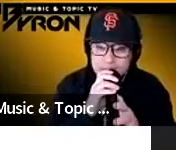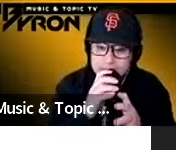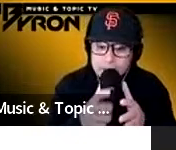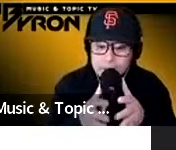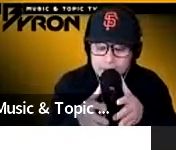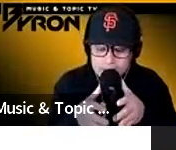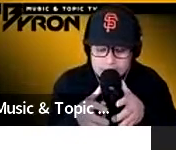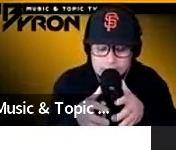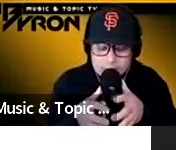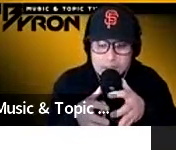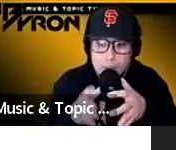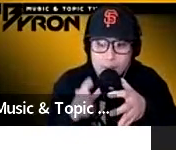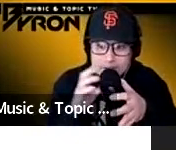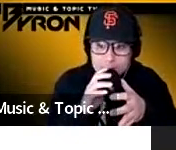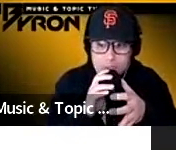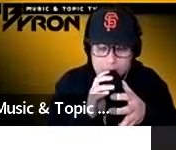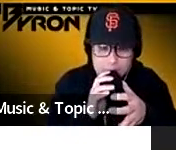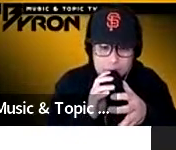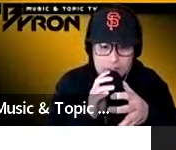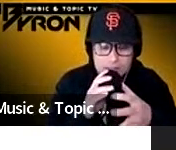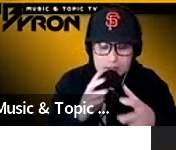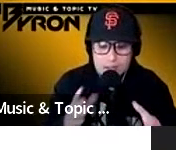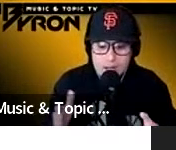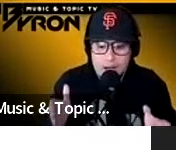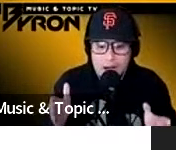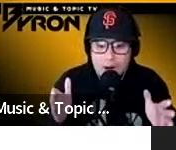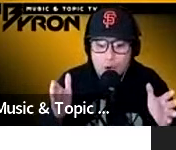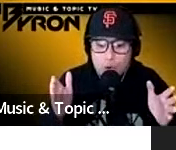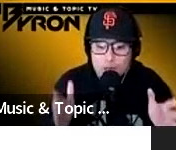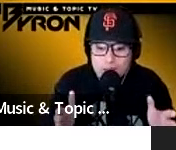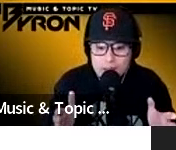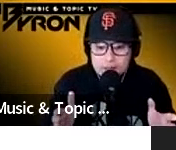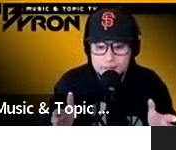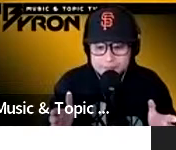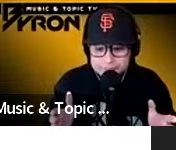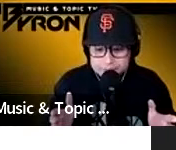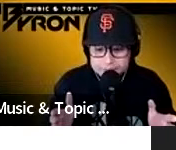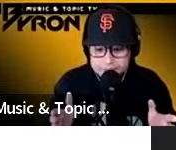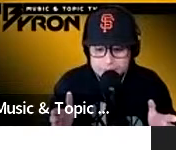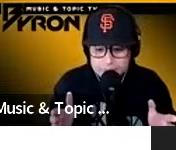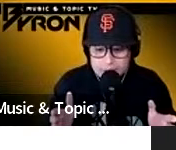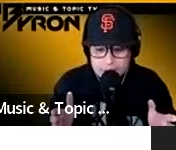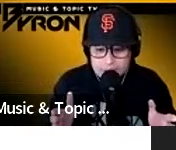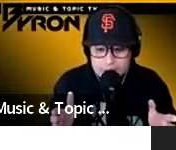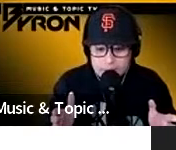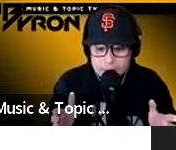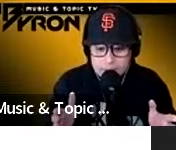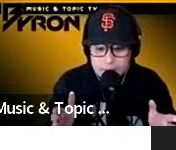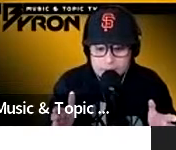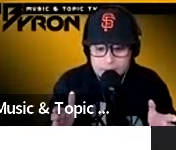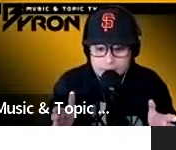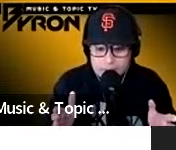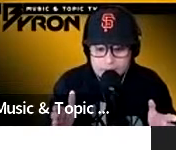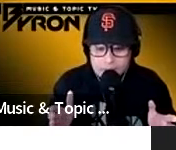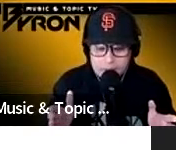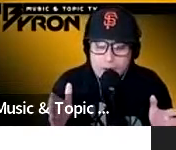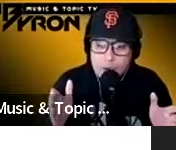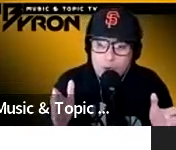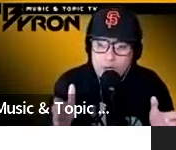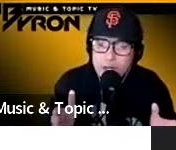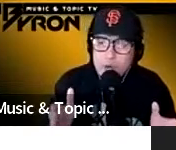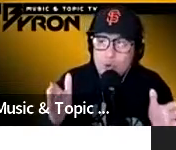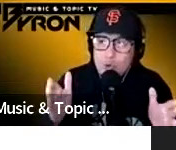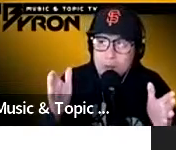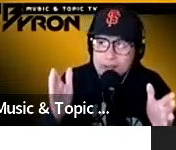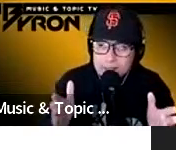force diyan sa sa liwasang bonifas na yan ha ang huling Hello live in the dream